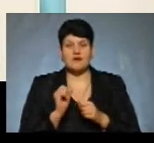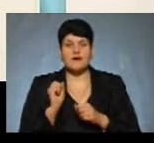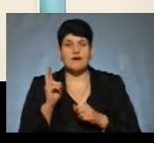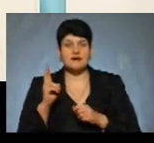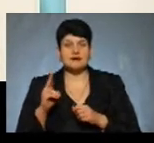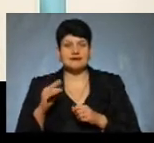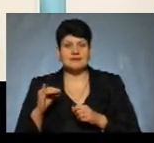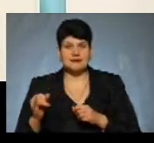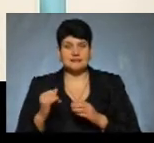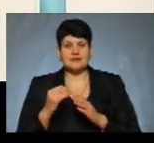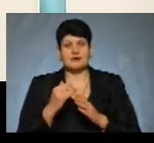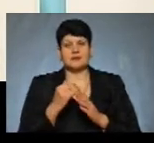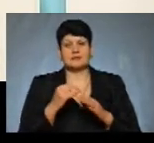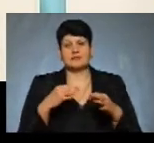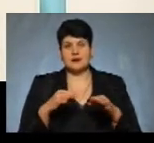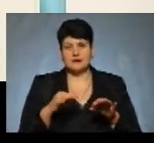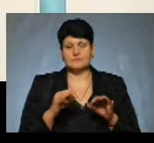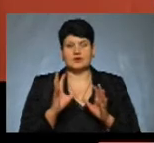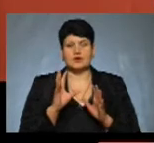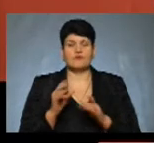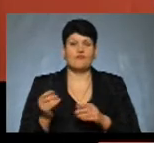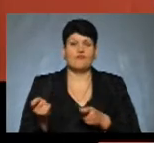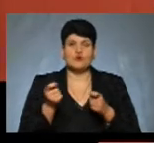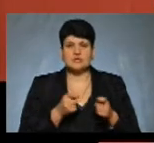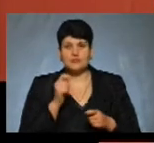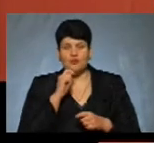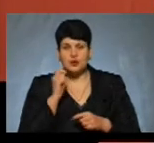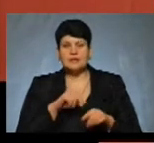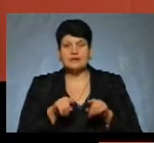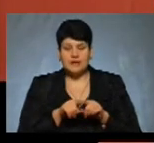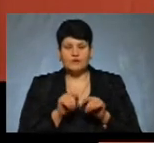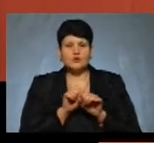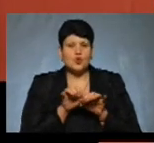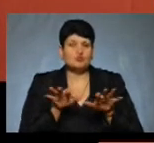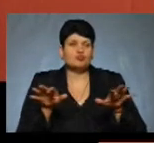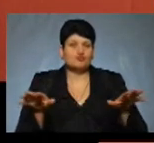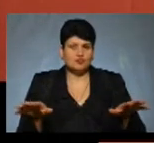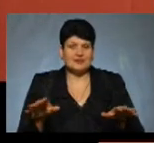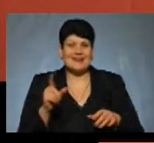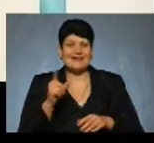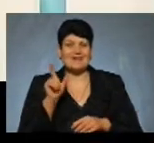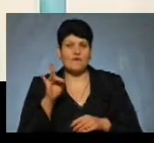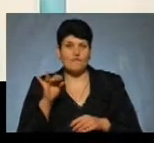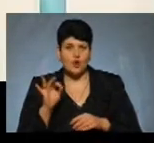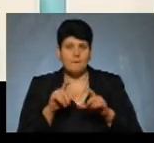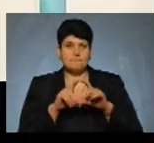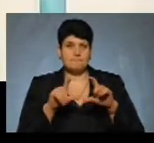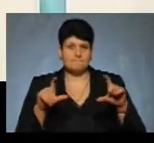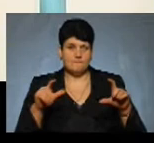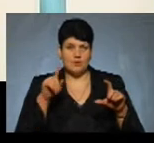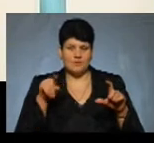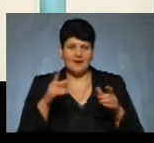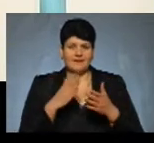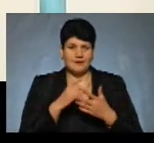податку на транспортні засоби, які ввозяться в Україну. Також він розповсюджується на євроблях, які знаходяться вже в